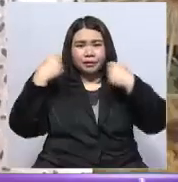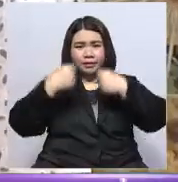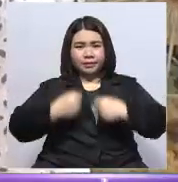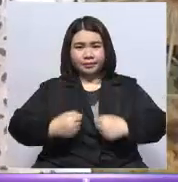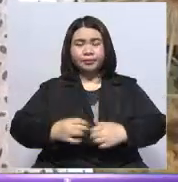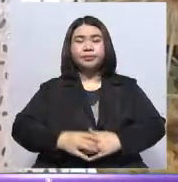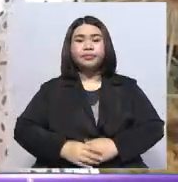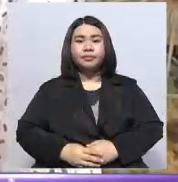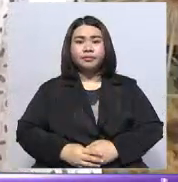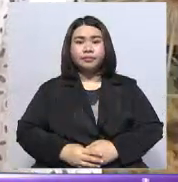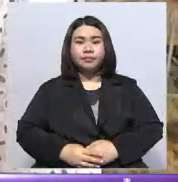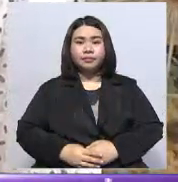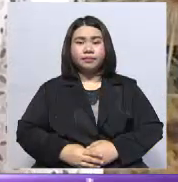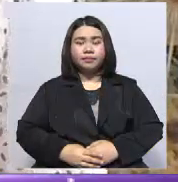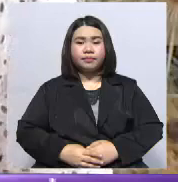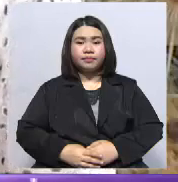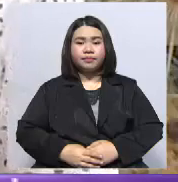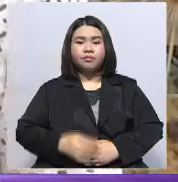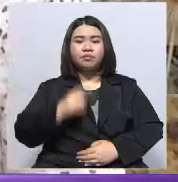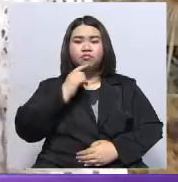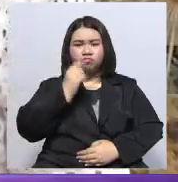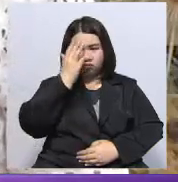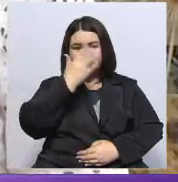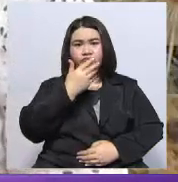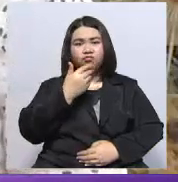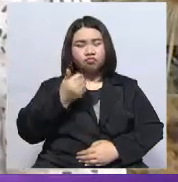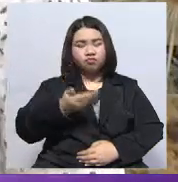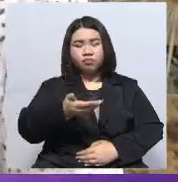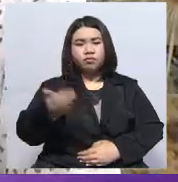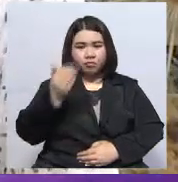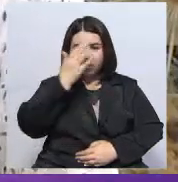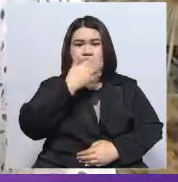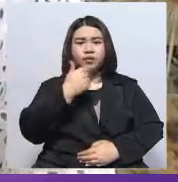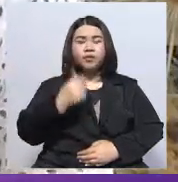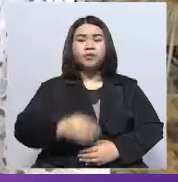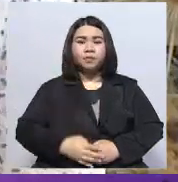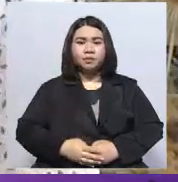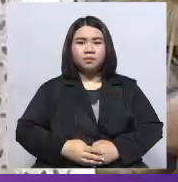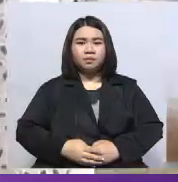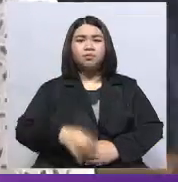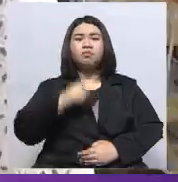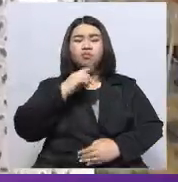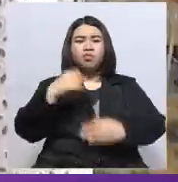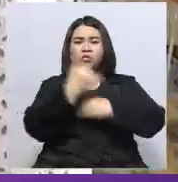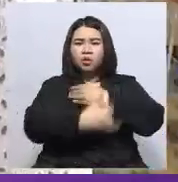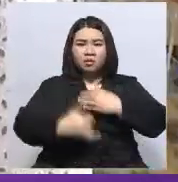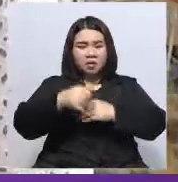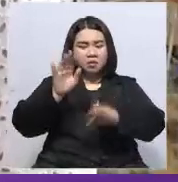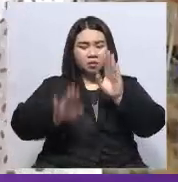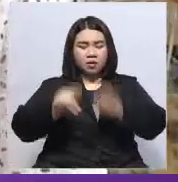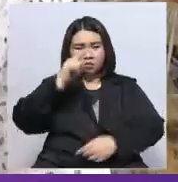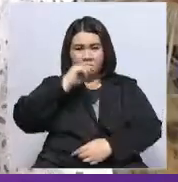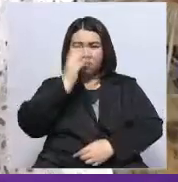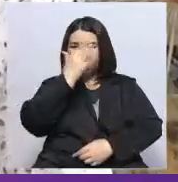งคะบรรยากาศงาน ก็สวยงามแล้วก็สู้ชาวต่างประเทศได้เลยนะอันนี้ถือว่า